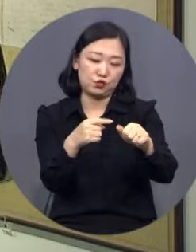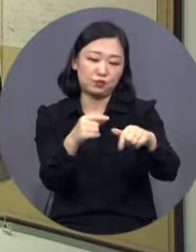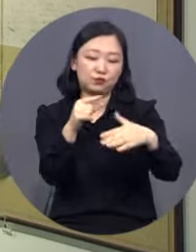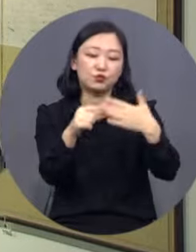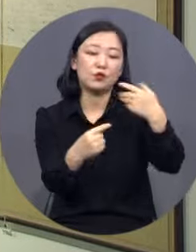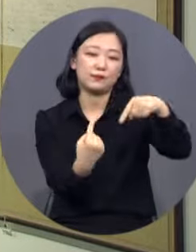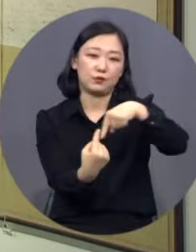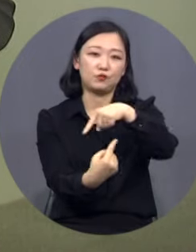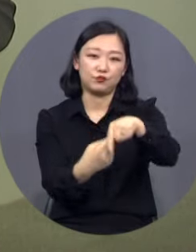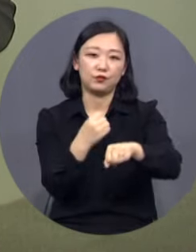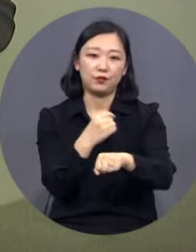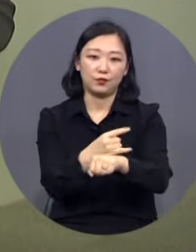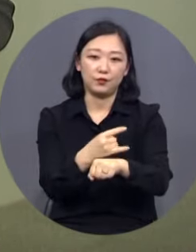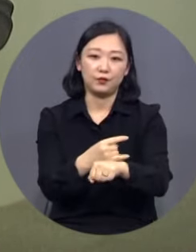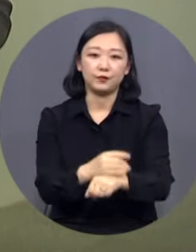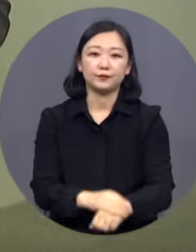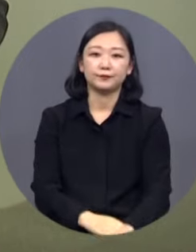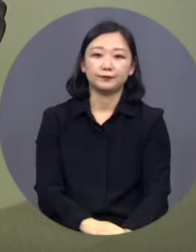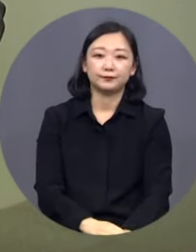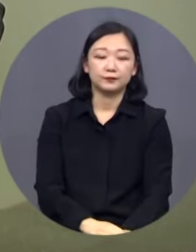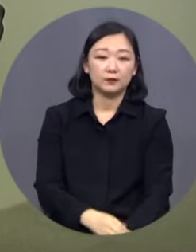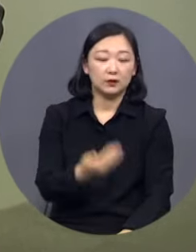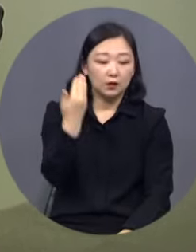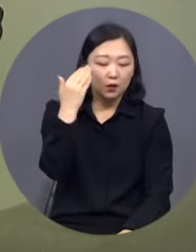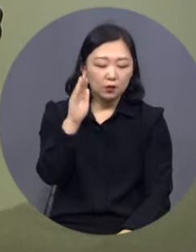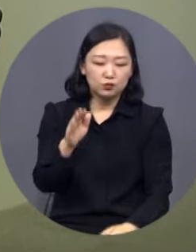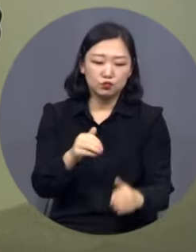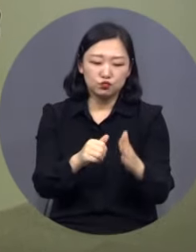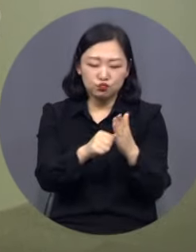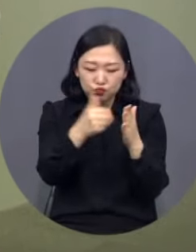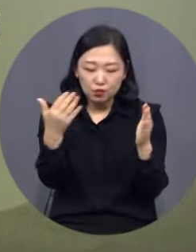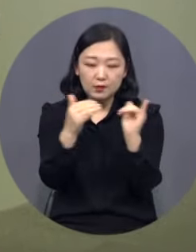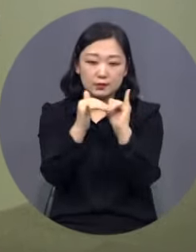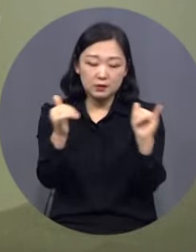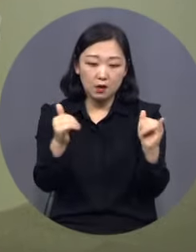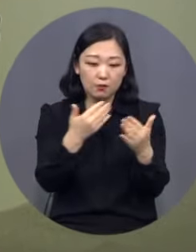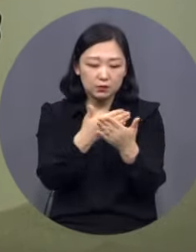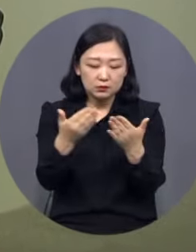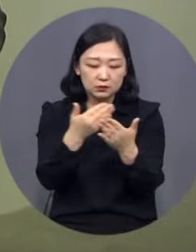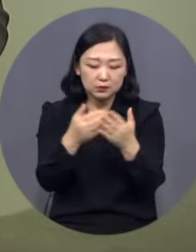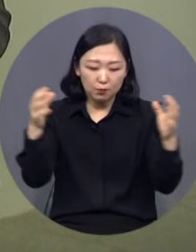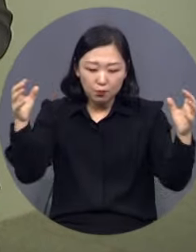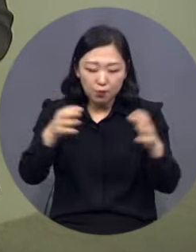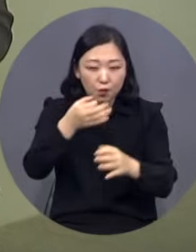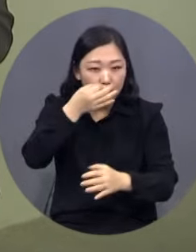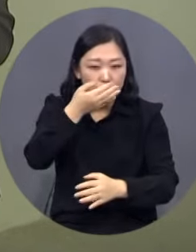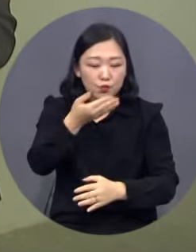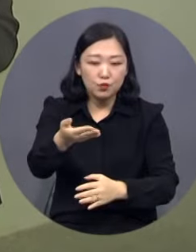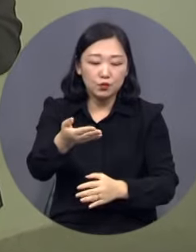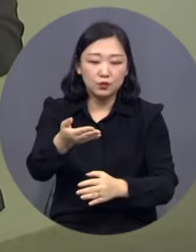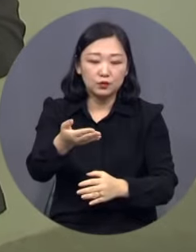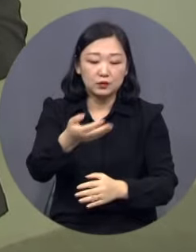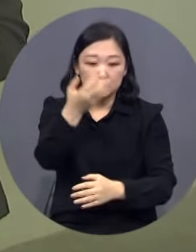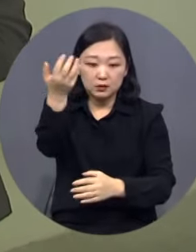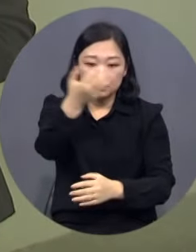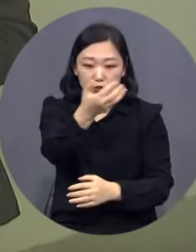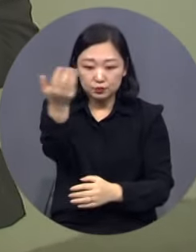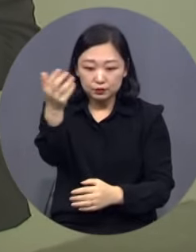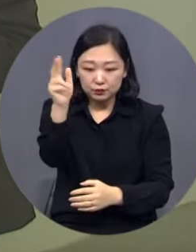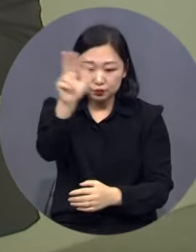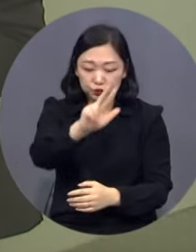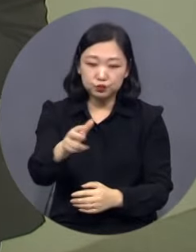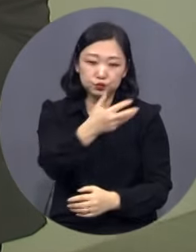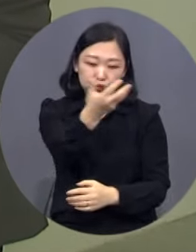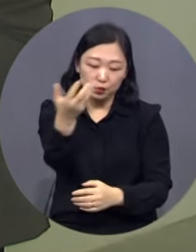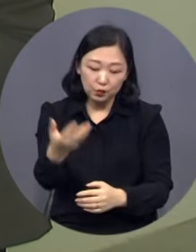운영합니다. 근현대 미술 거장들의 작품을 한자리에서 감상할 수 있는 이건희 컬렉션 순회 전시전은